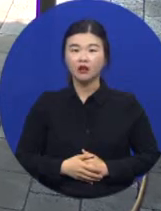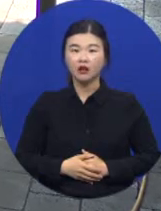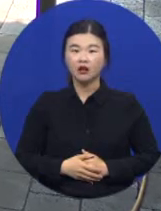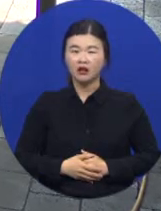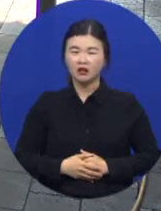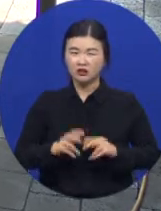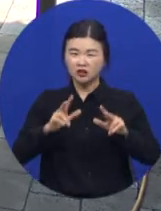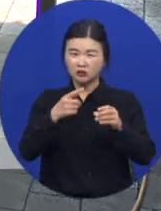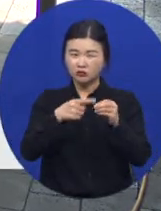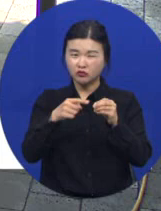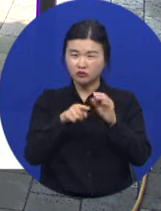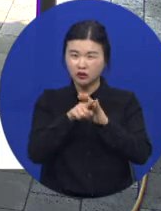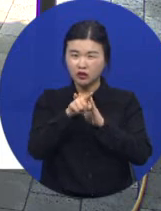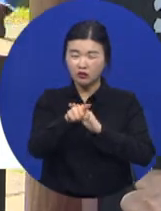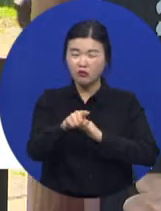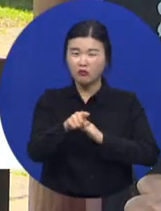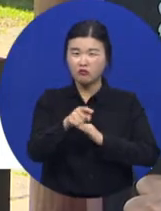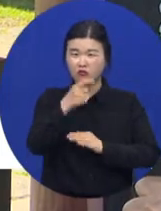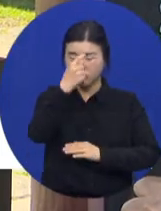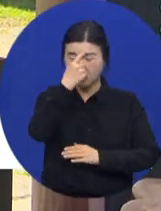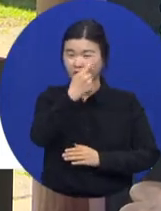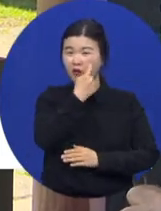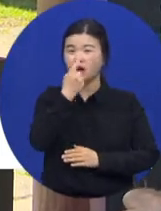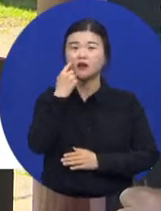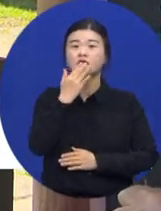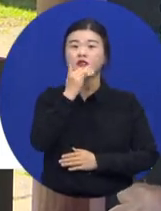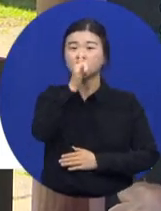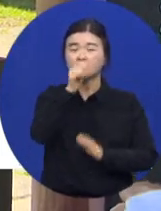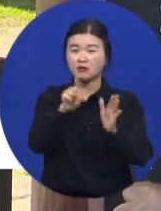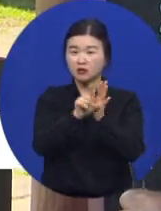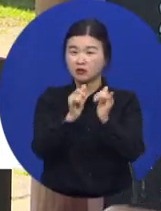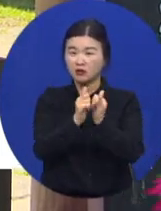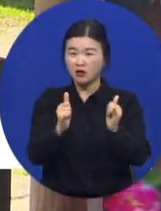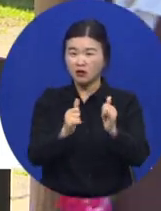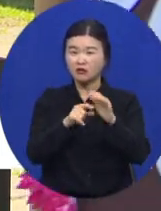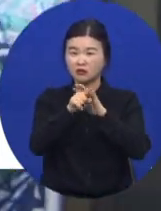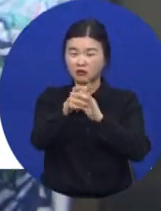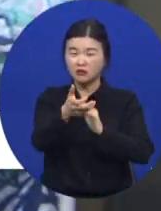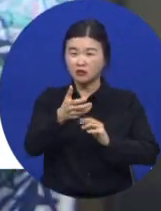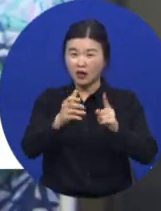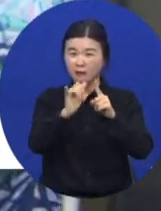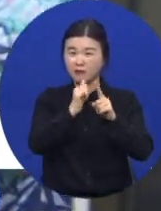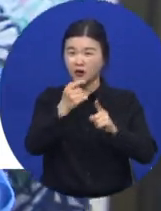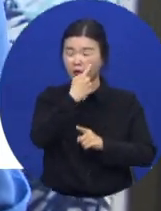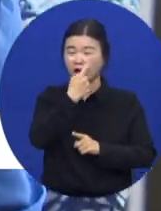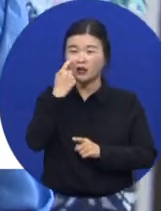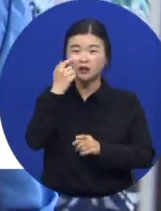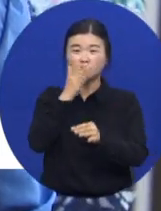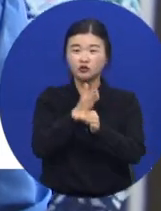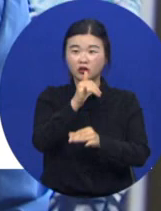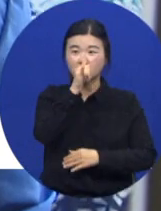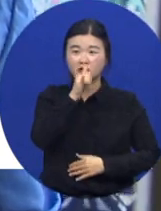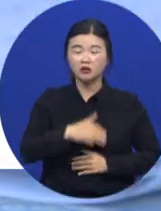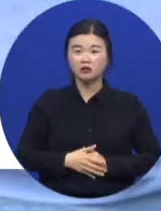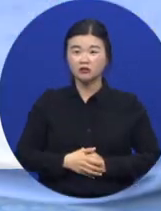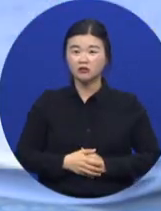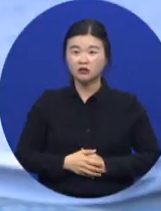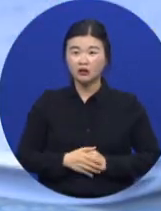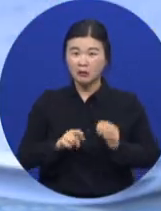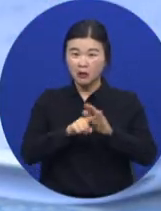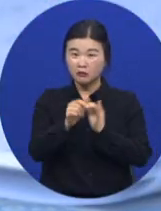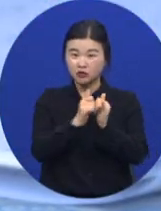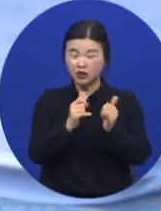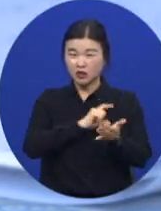사찰 입구에 마련된 무인 발열 체크기. 신도들이 사찰에 들어가기 전 한 명씩 체온을 확인합니다.